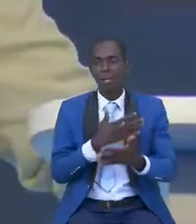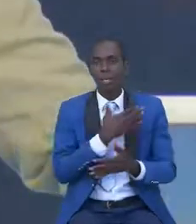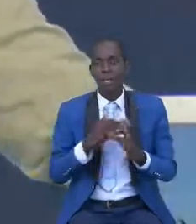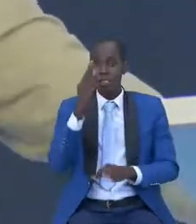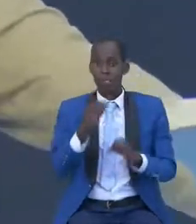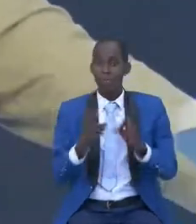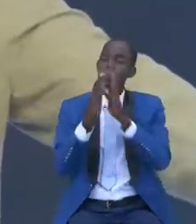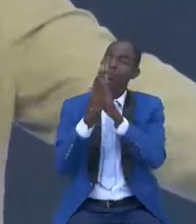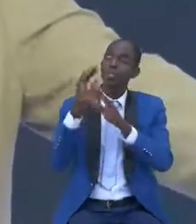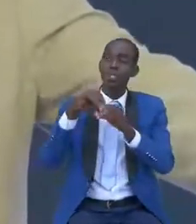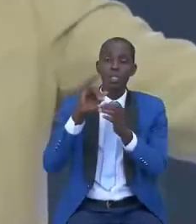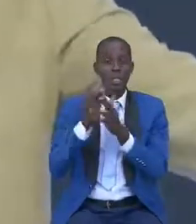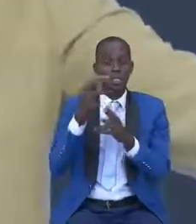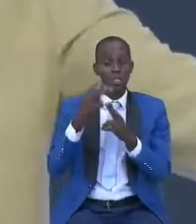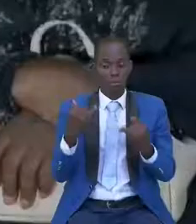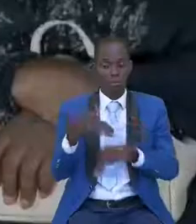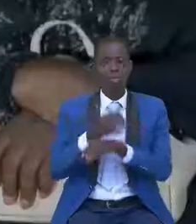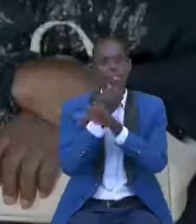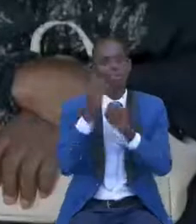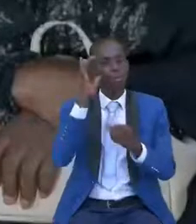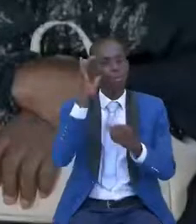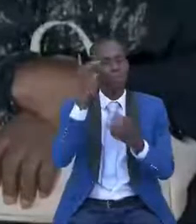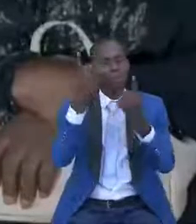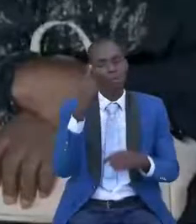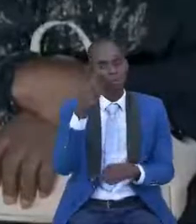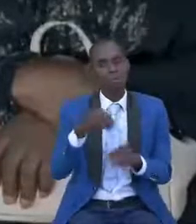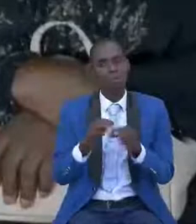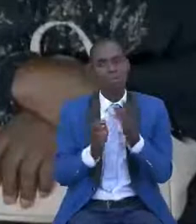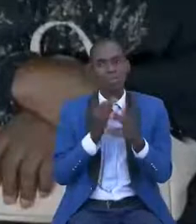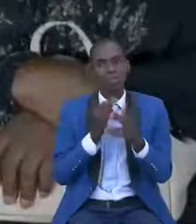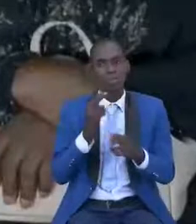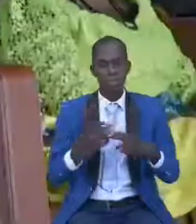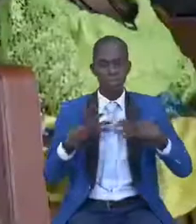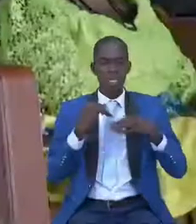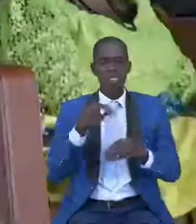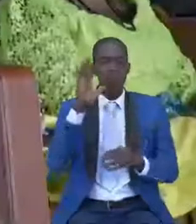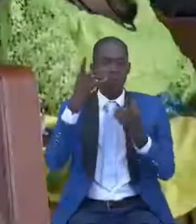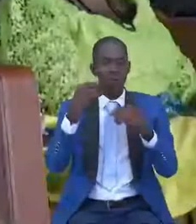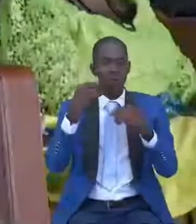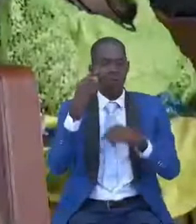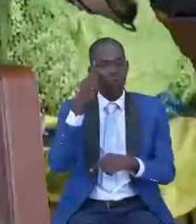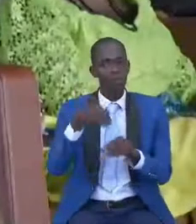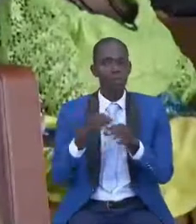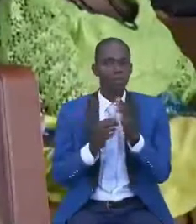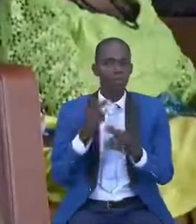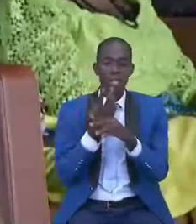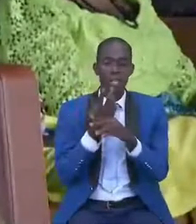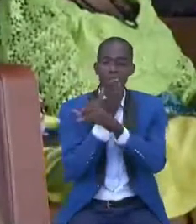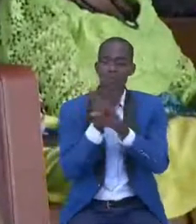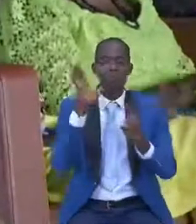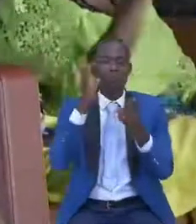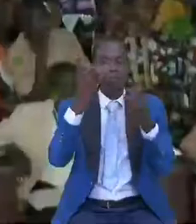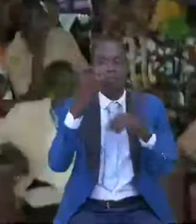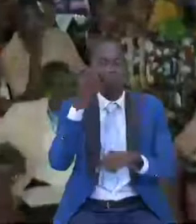opère des miracles. Ce nom est toujours là. Et comme tu invoques ce nom ce soir, le salut viendra. La guérison